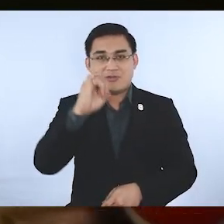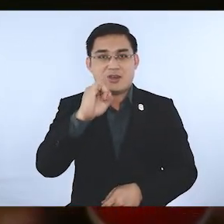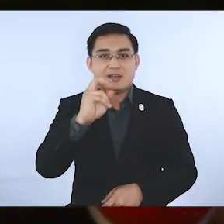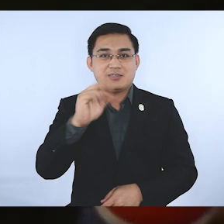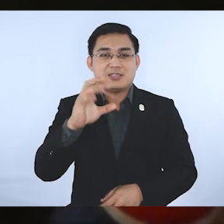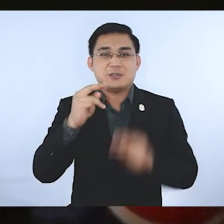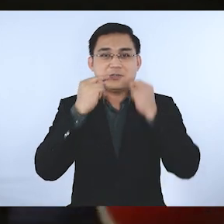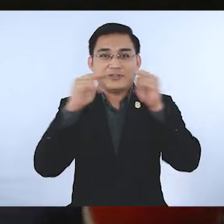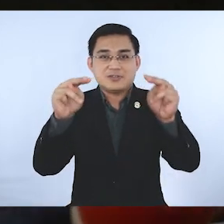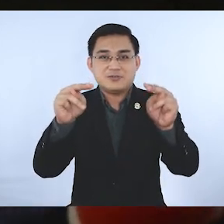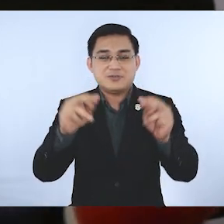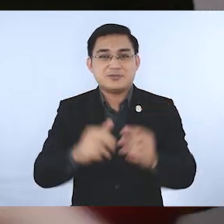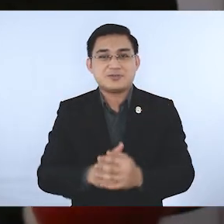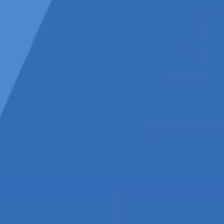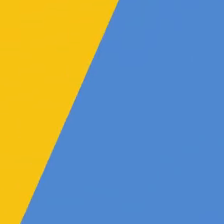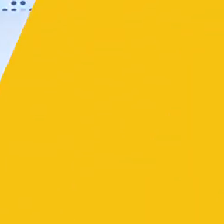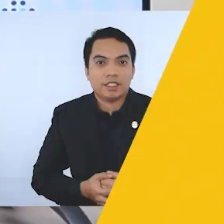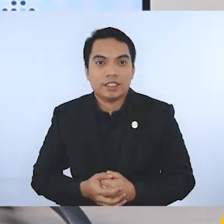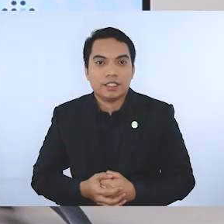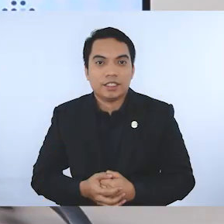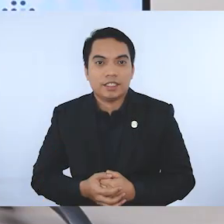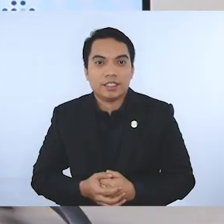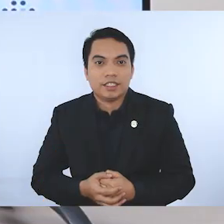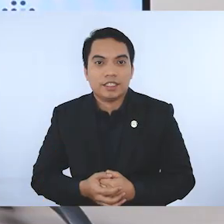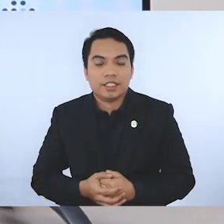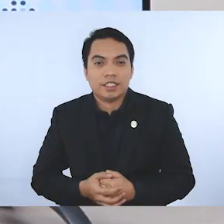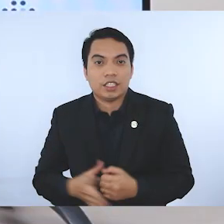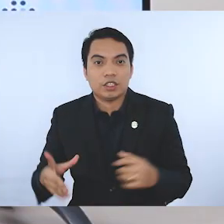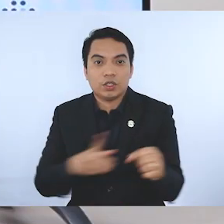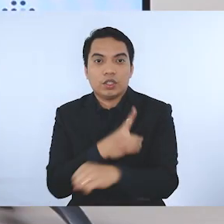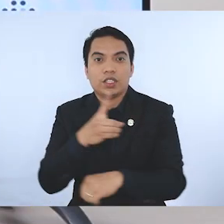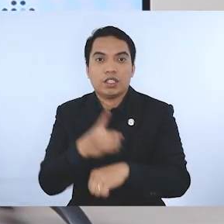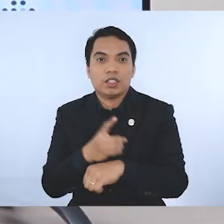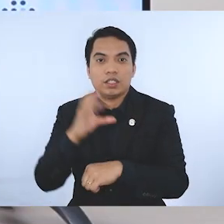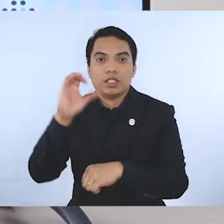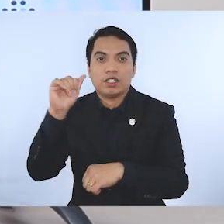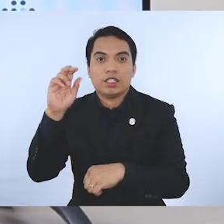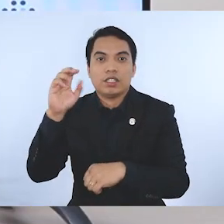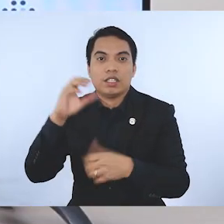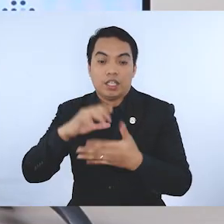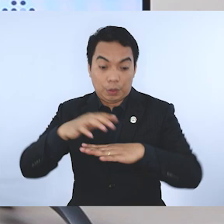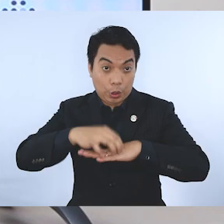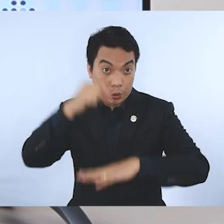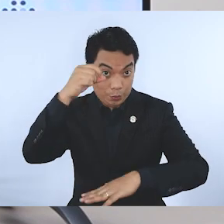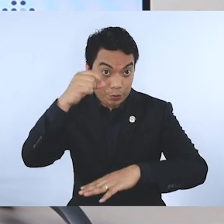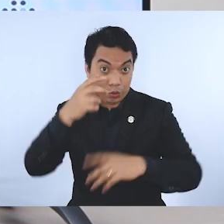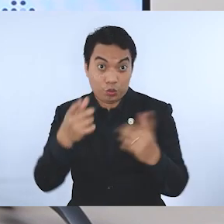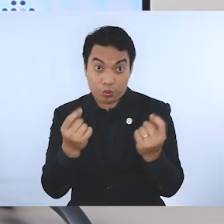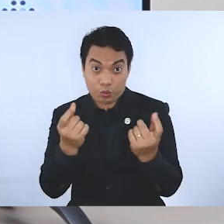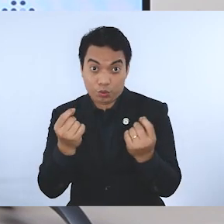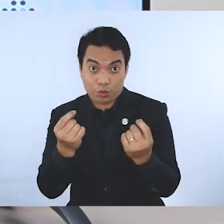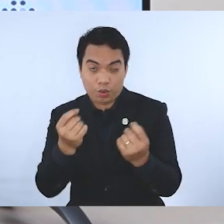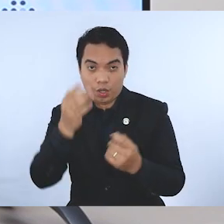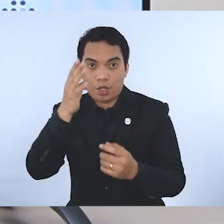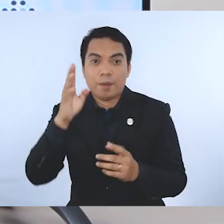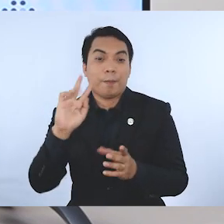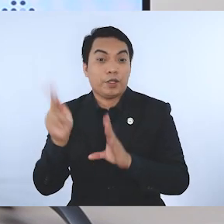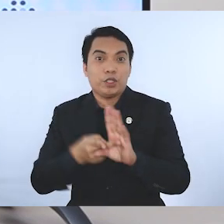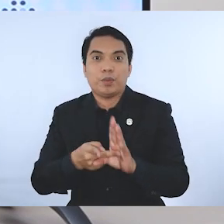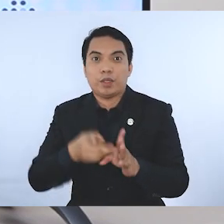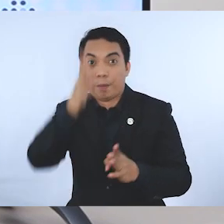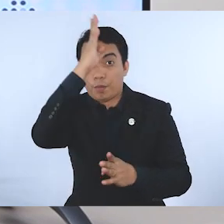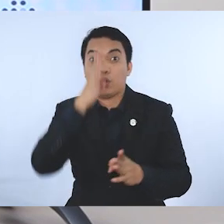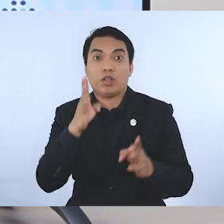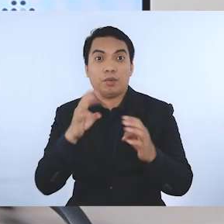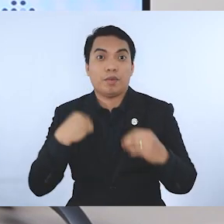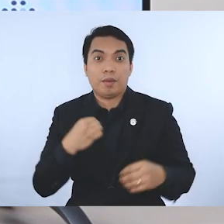ni Cristo News Network. Sa distrito ng Camarines Norte, dinaluhan ng Kapisanang Buklod ang